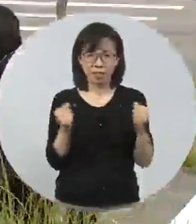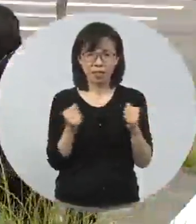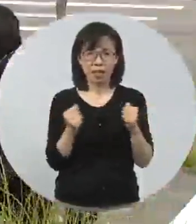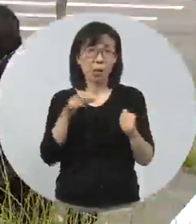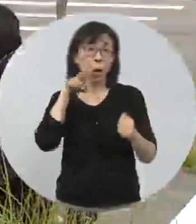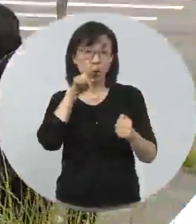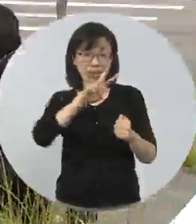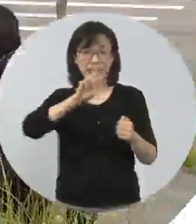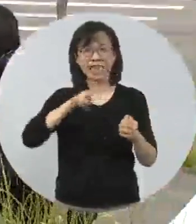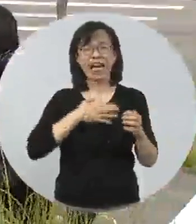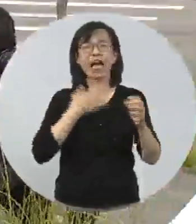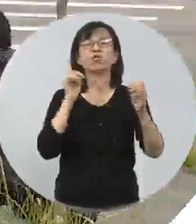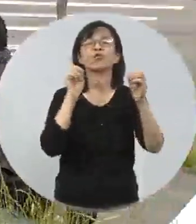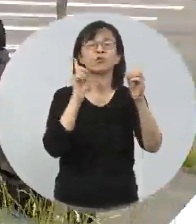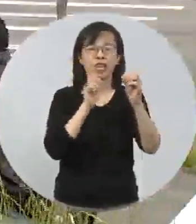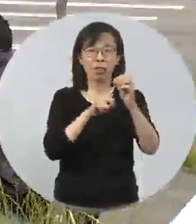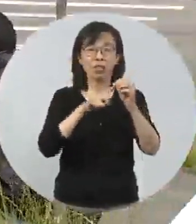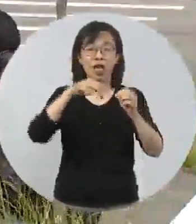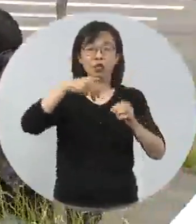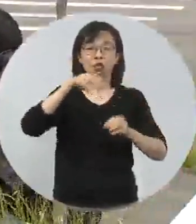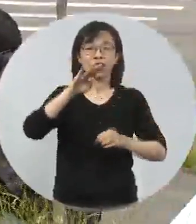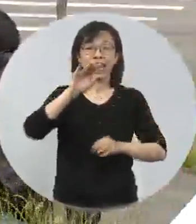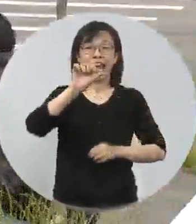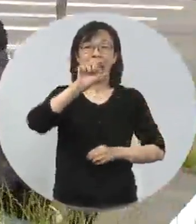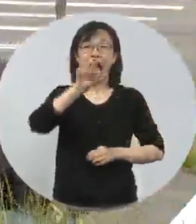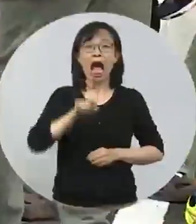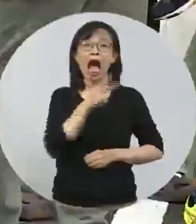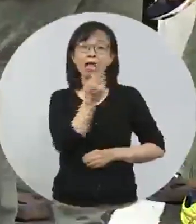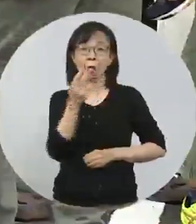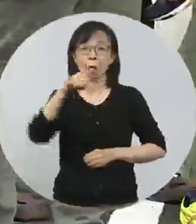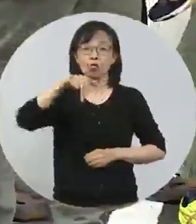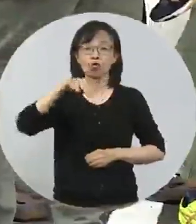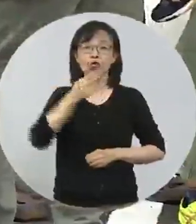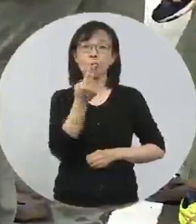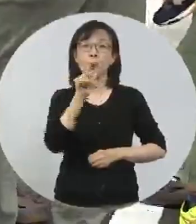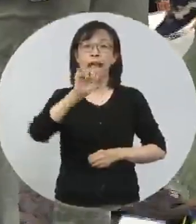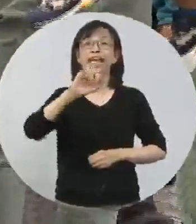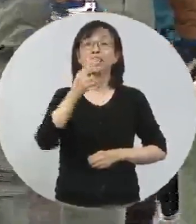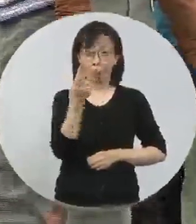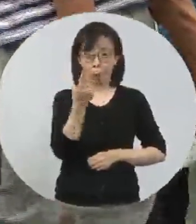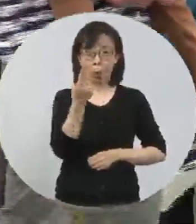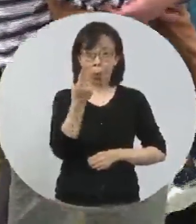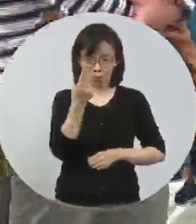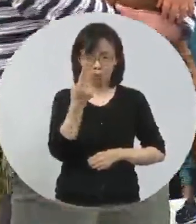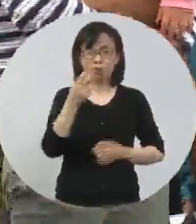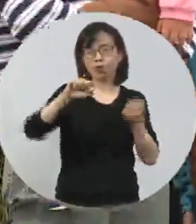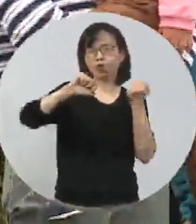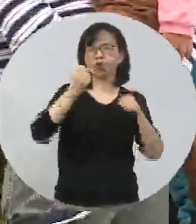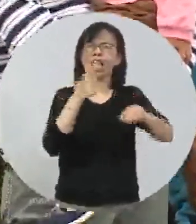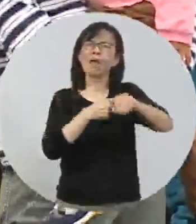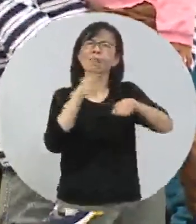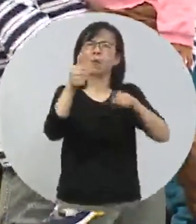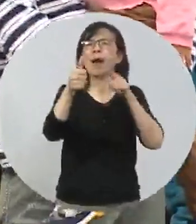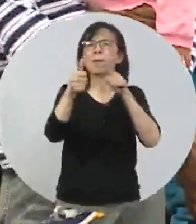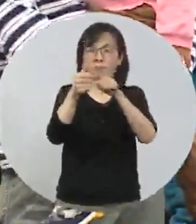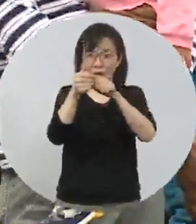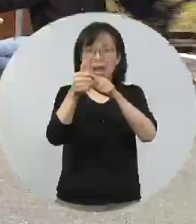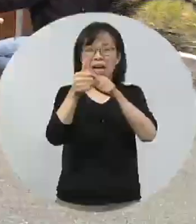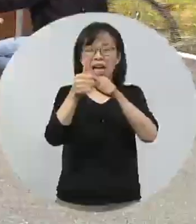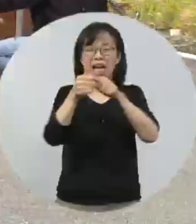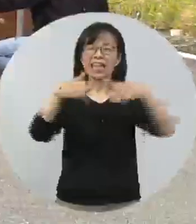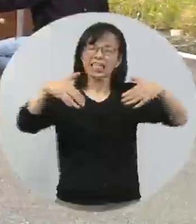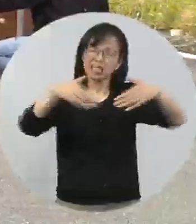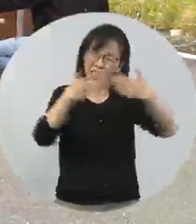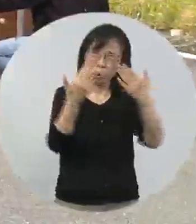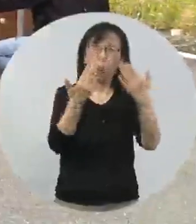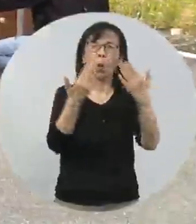覚的に理解するためのスケアードストレイトです。スタントマンによって交通事故の再現が